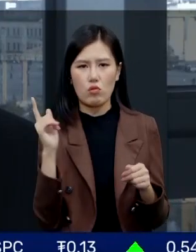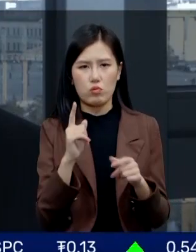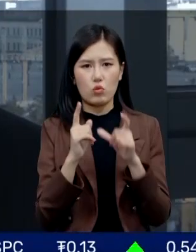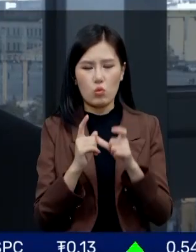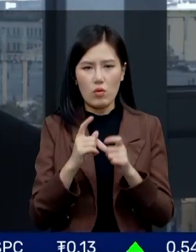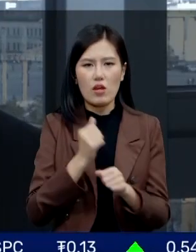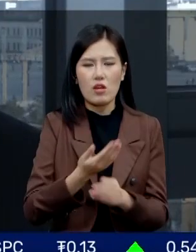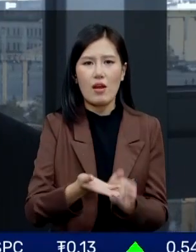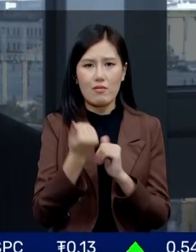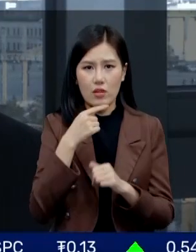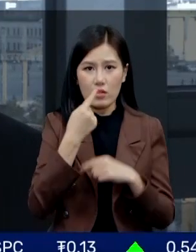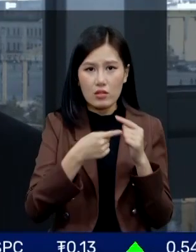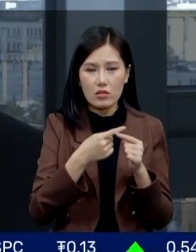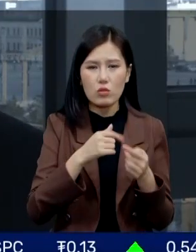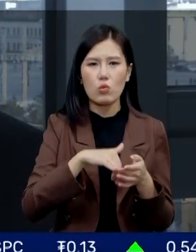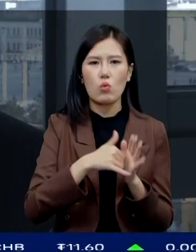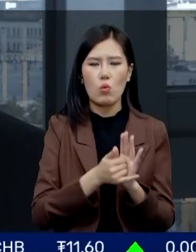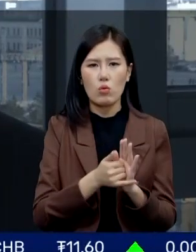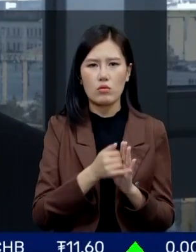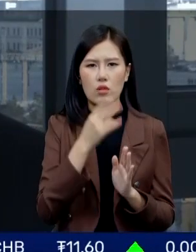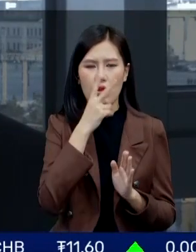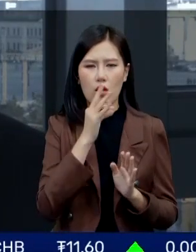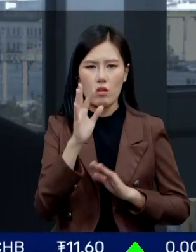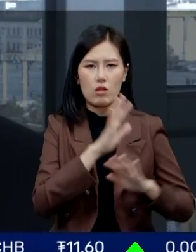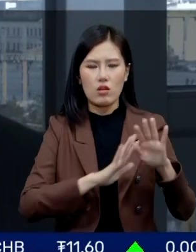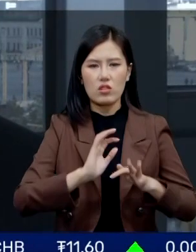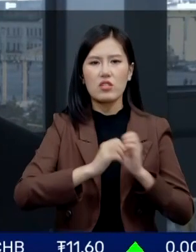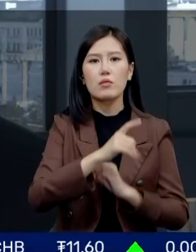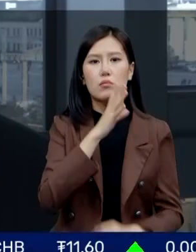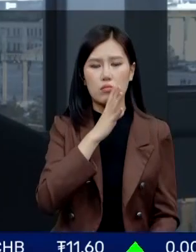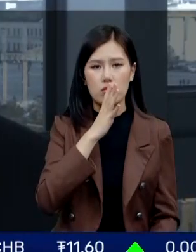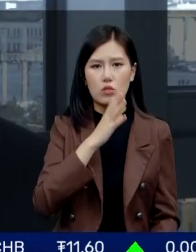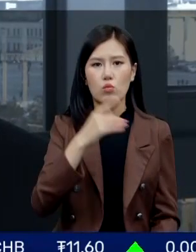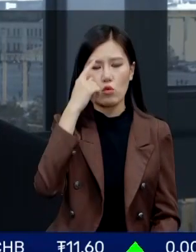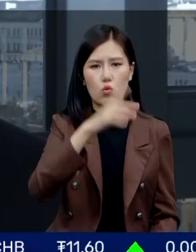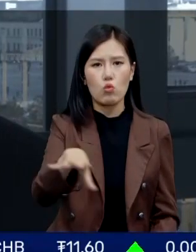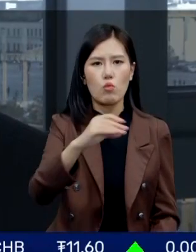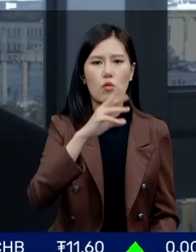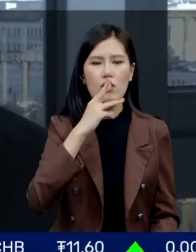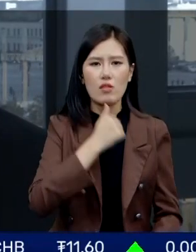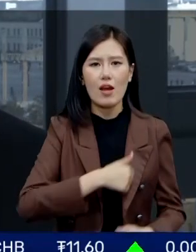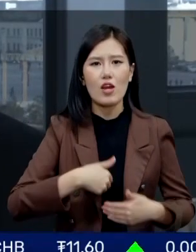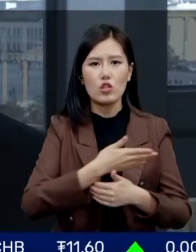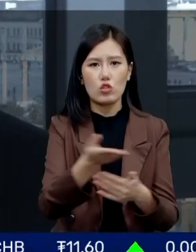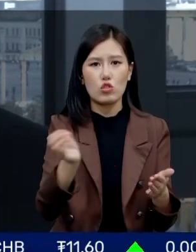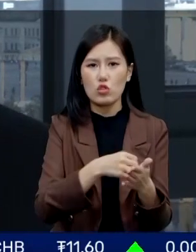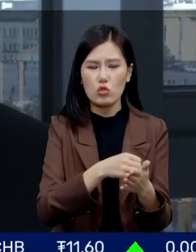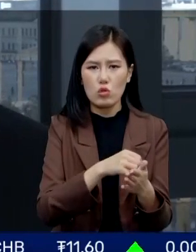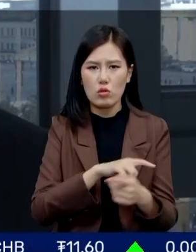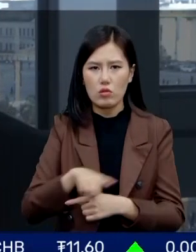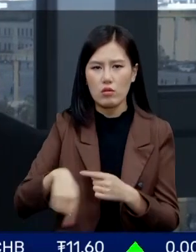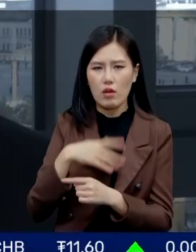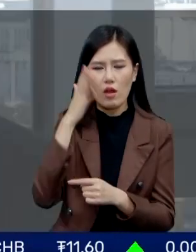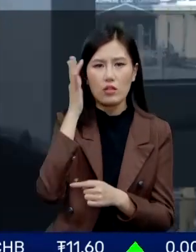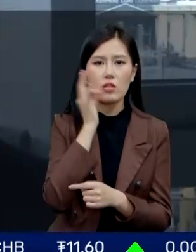хэлээд байгаа юм хэрэг пропаганда хийх гэж та одоо бүр. Тэгэхээр энэ бол одоо юу гэдэг нэг олон нийтийн мэдээлэлээр хангах хэрэгтэй энэ нэг чинь бүр ингэ үжил сурталчийн зэвсэг болоод ингэ